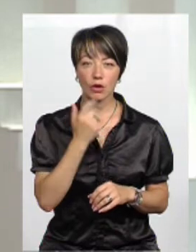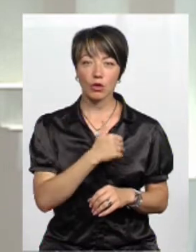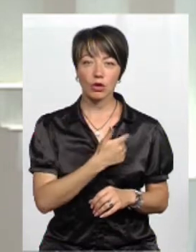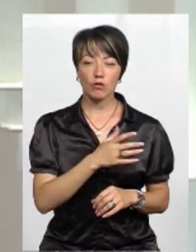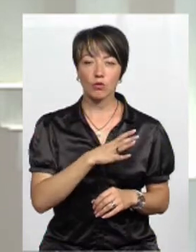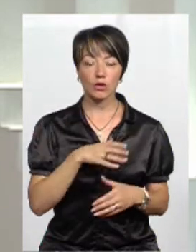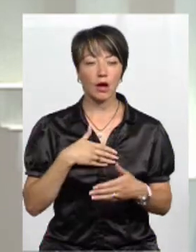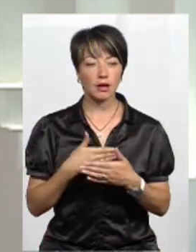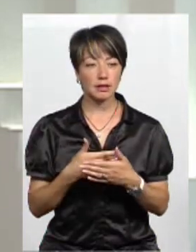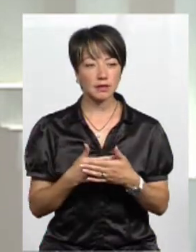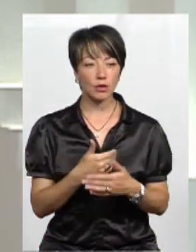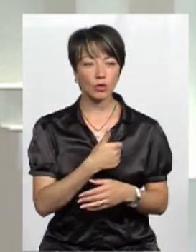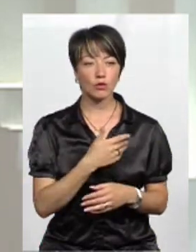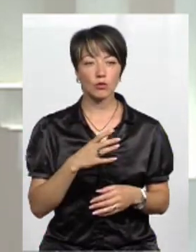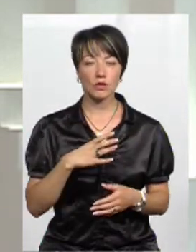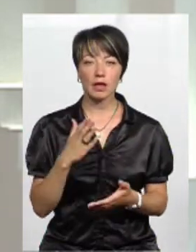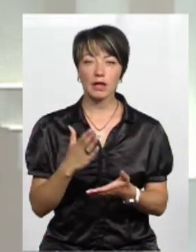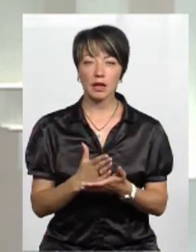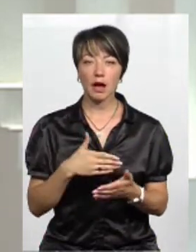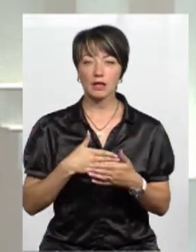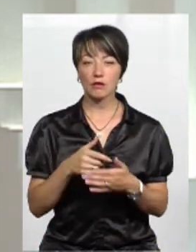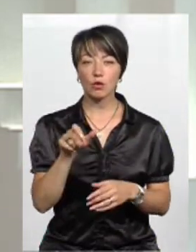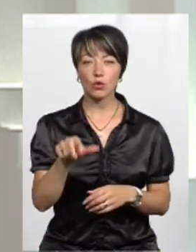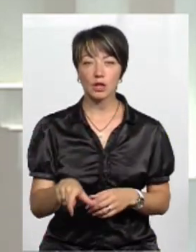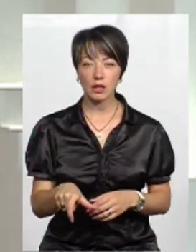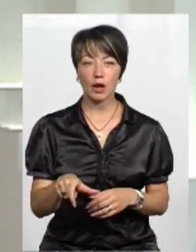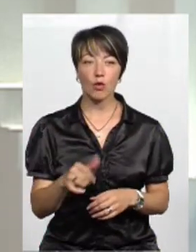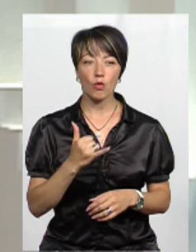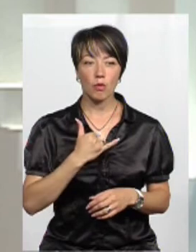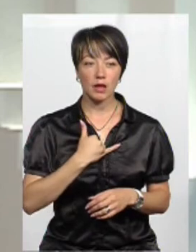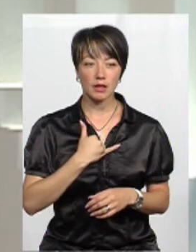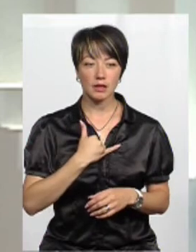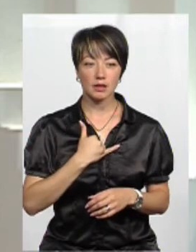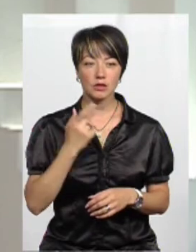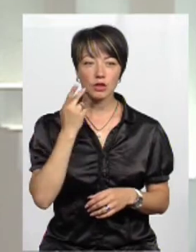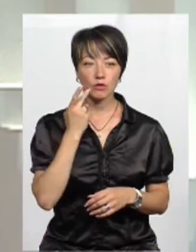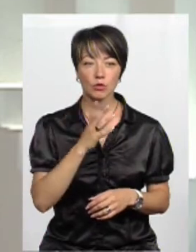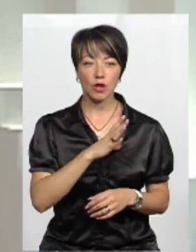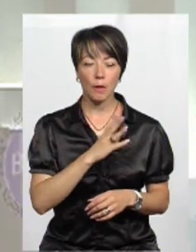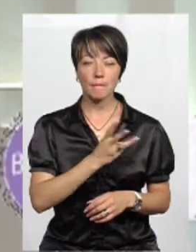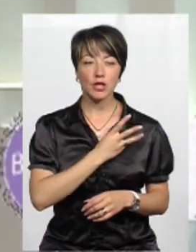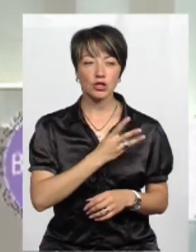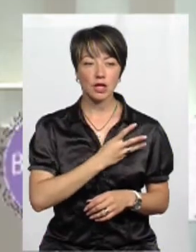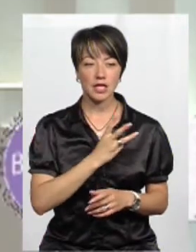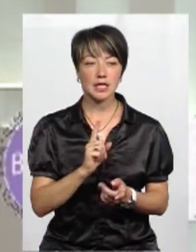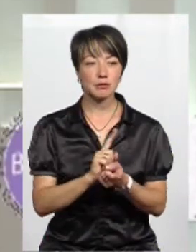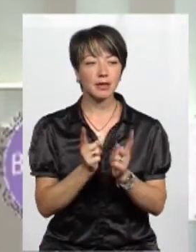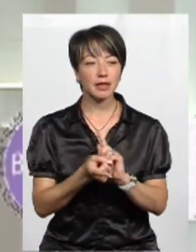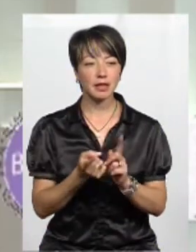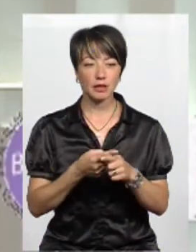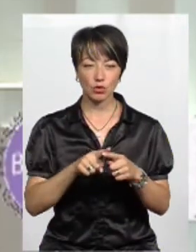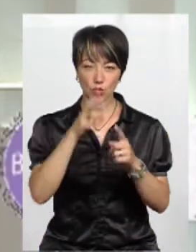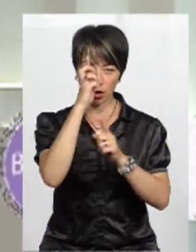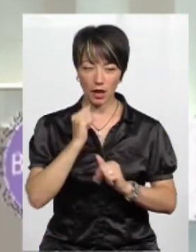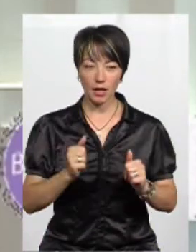хотів бути активним і хотів бути і є активною людиною. І у мене завжди було бажання змінити цю